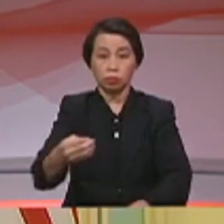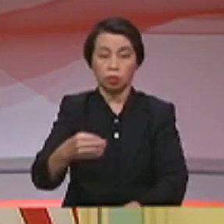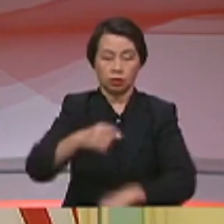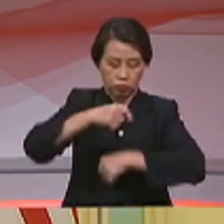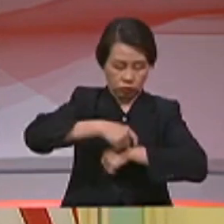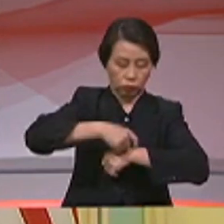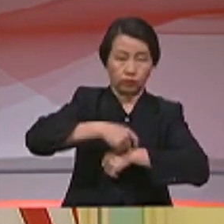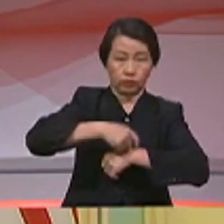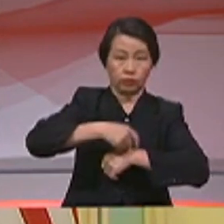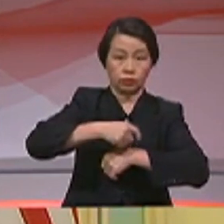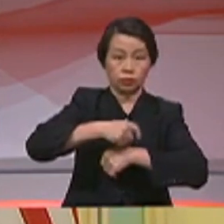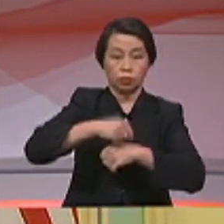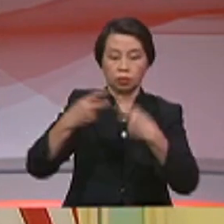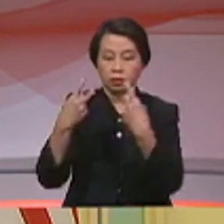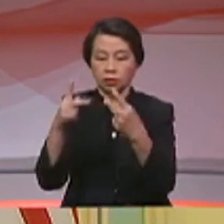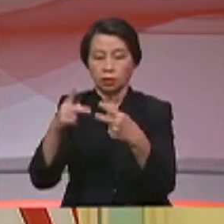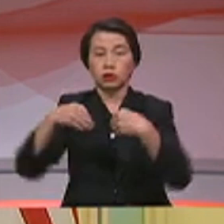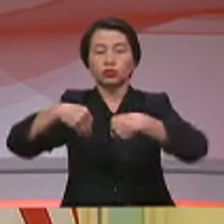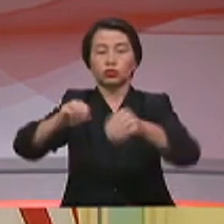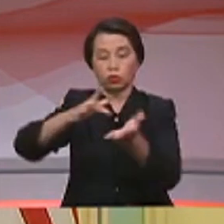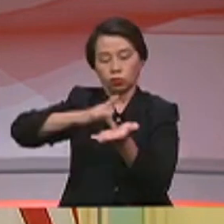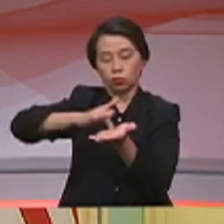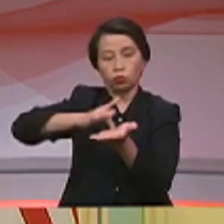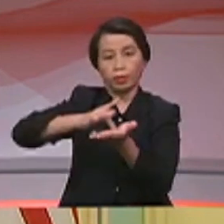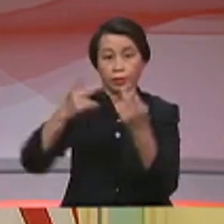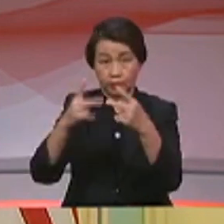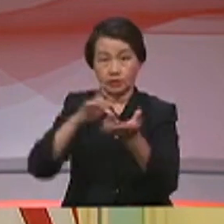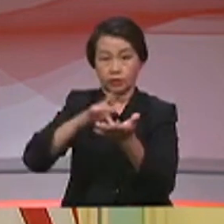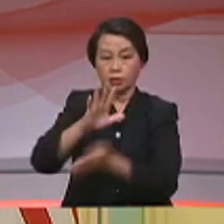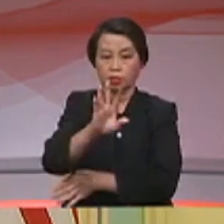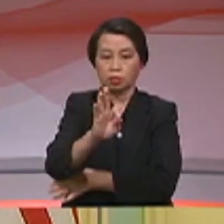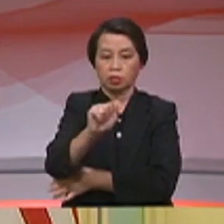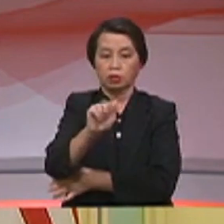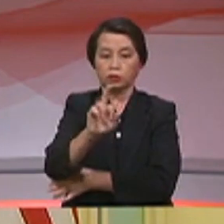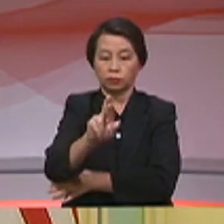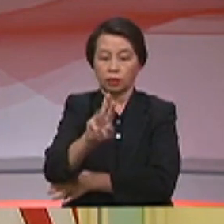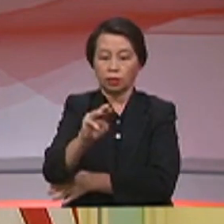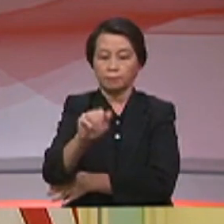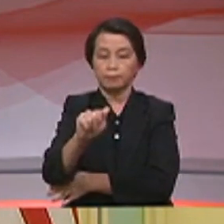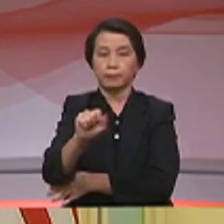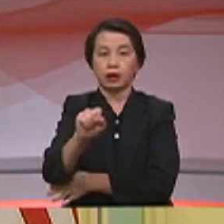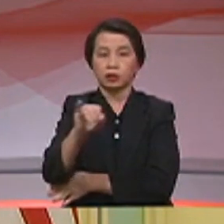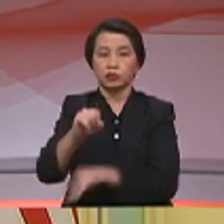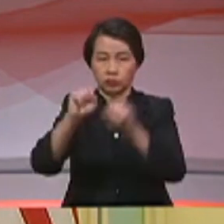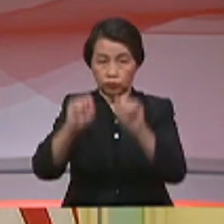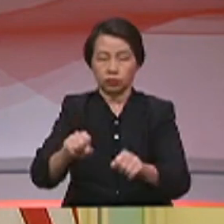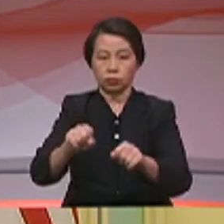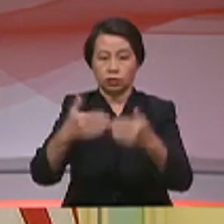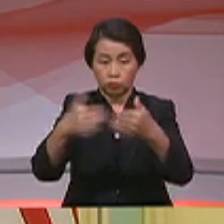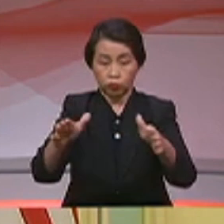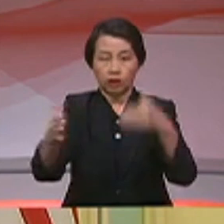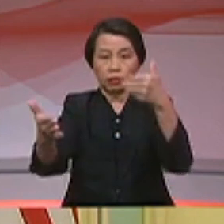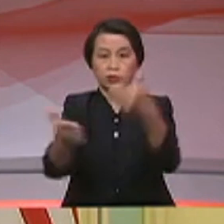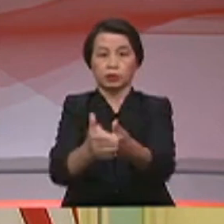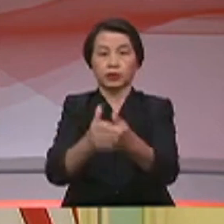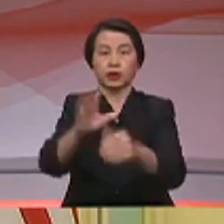waktu operasi farmasi dan kedai menjual ubat-ubatan dibenarkan sehingga pukul 8 malam